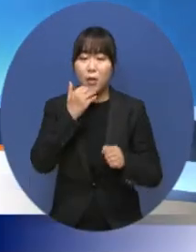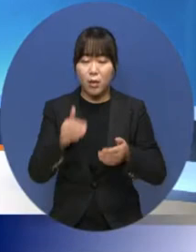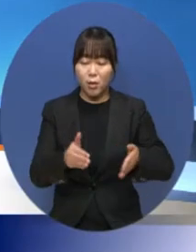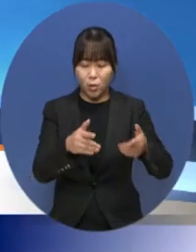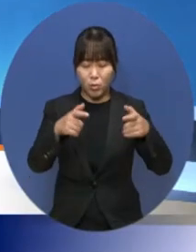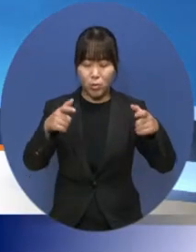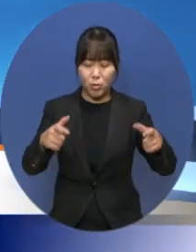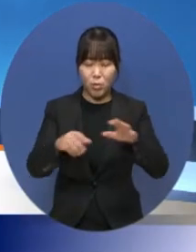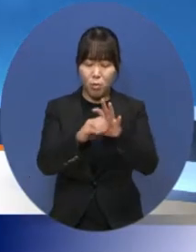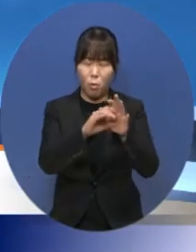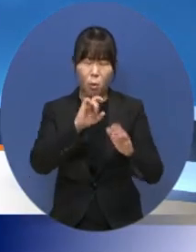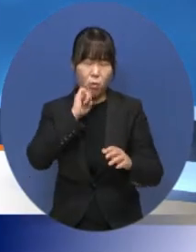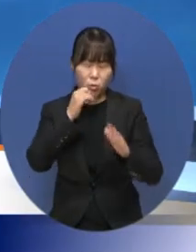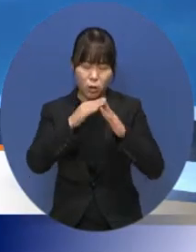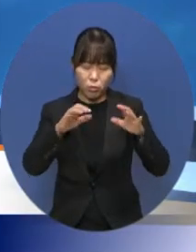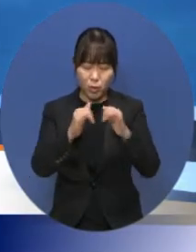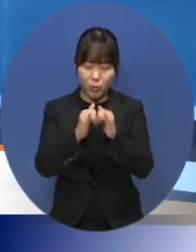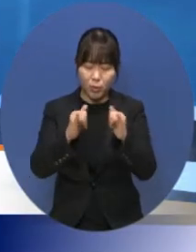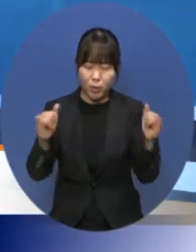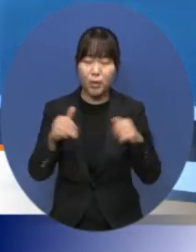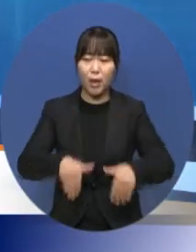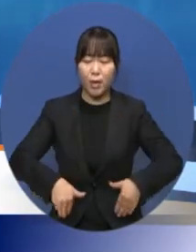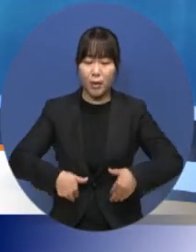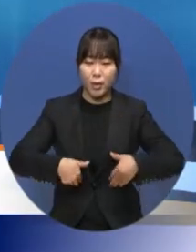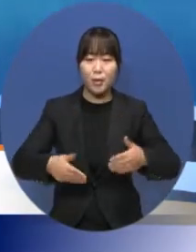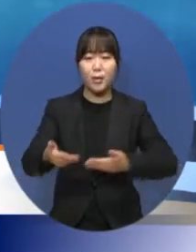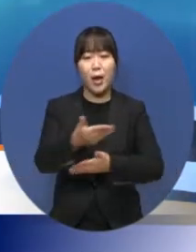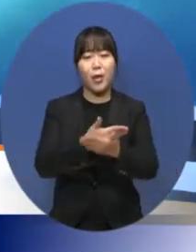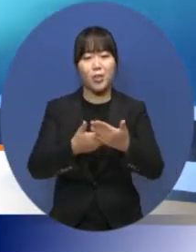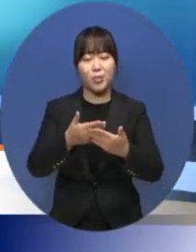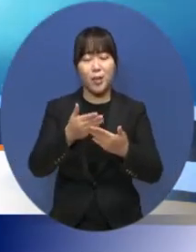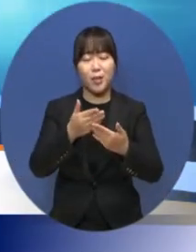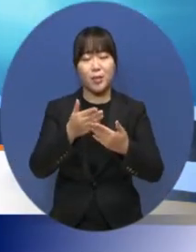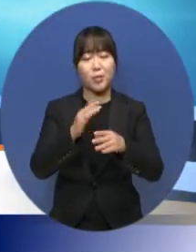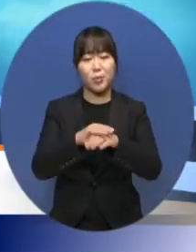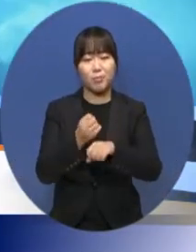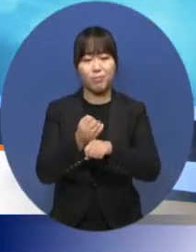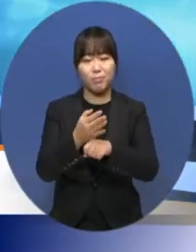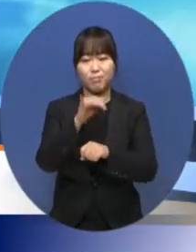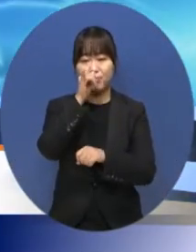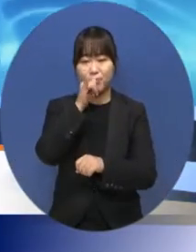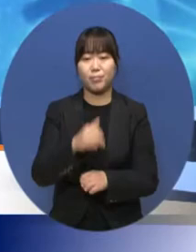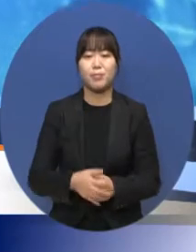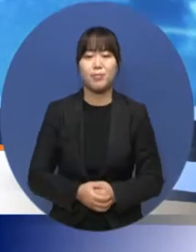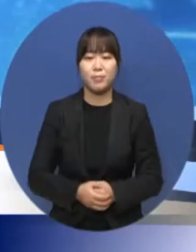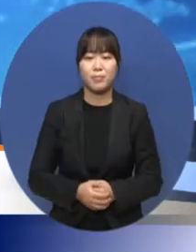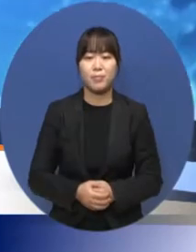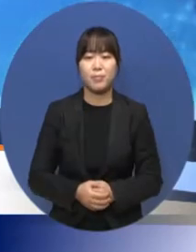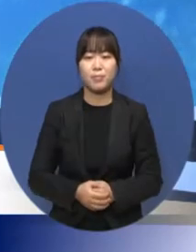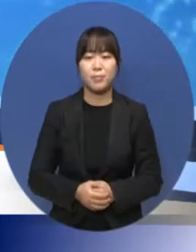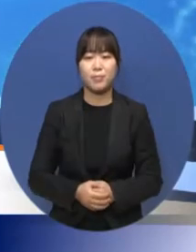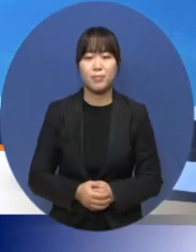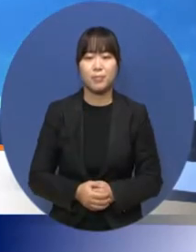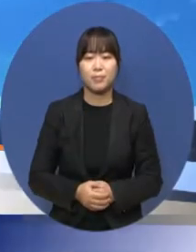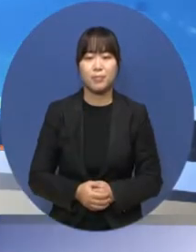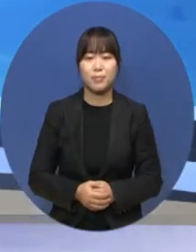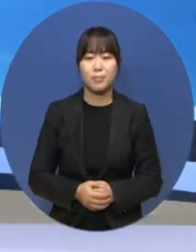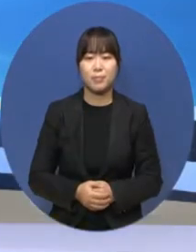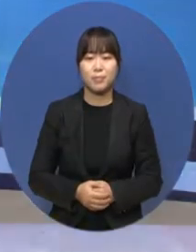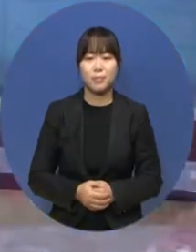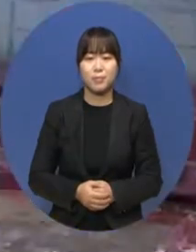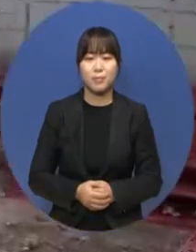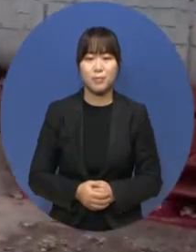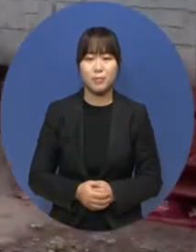경기도에서 코로나19로 어려운 이웃들에게 따뜻한 나눔의 손길이 전해졌습니다. 보도에 정운선 기자입니다.